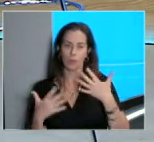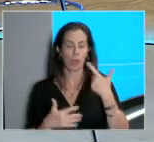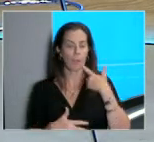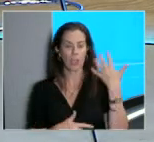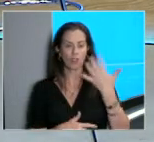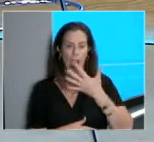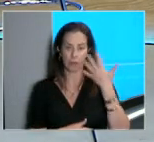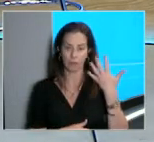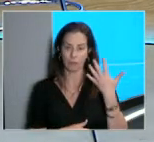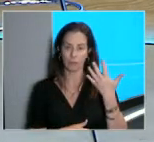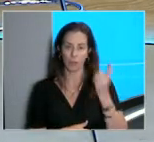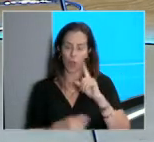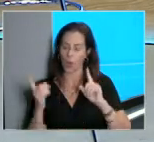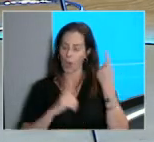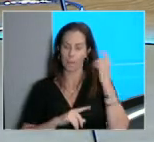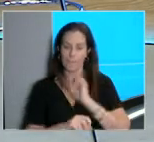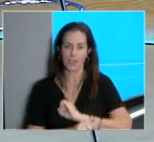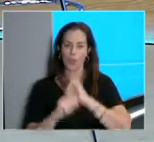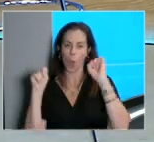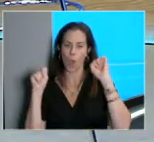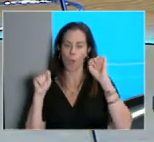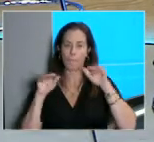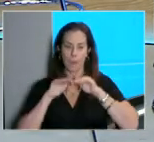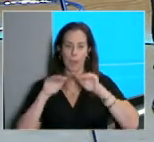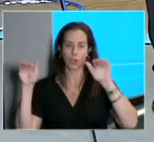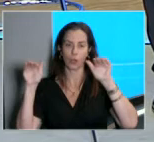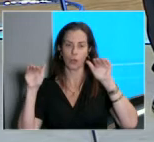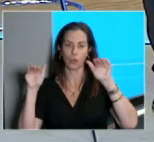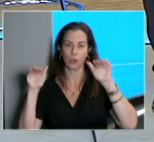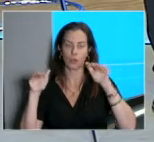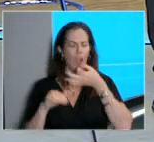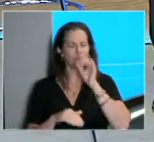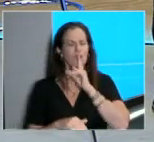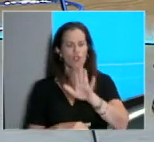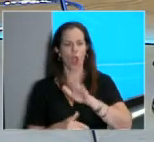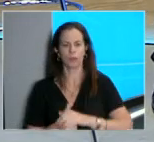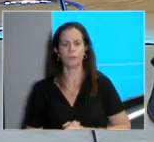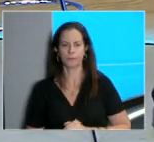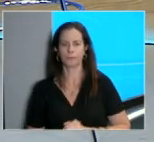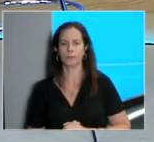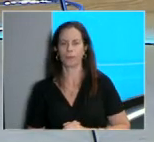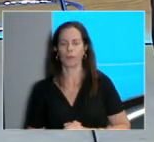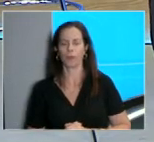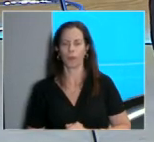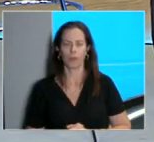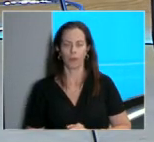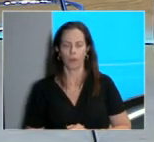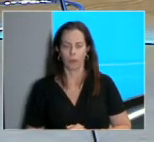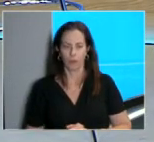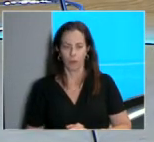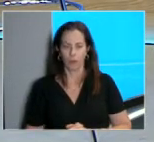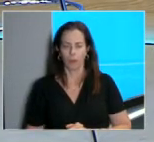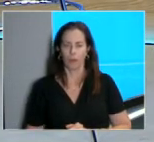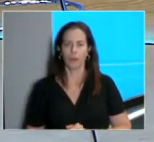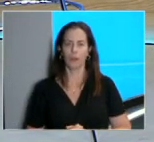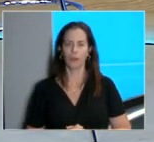מאוד שנים, לא הרע פיגוע במטוס לפשטוק. אבל הבנתם את הכוונה.